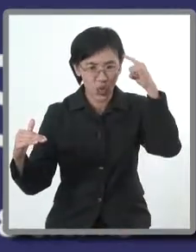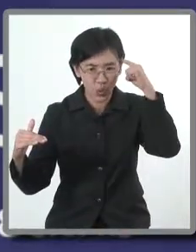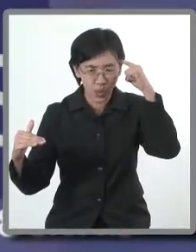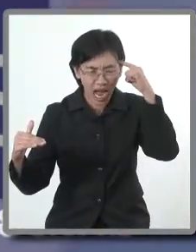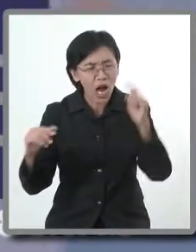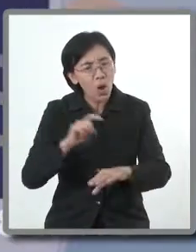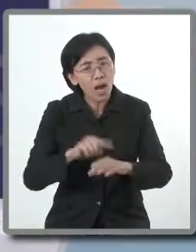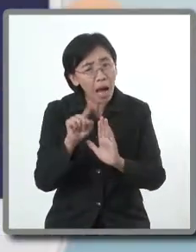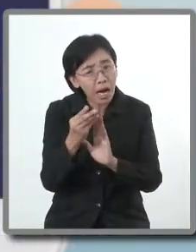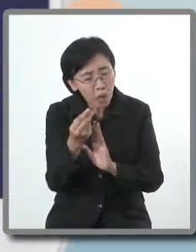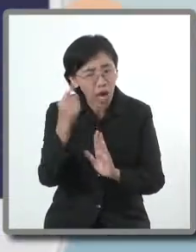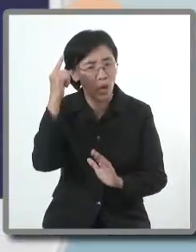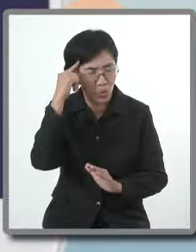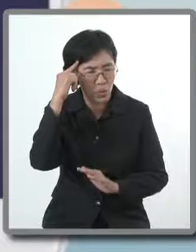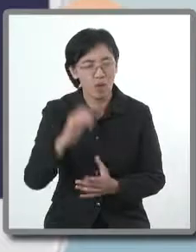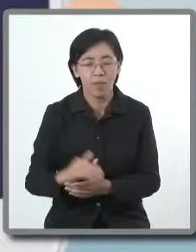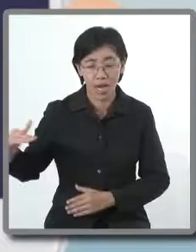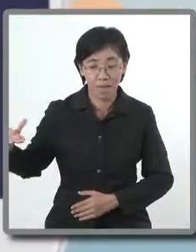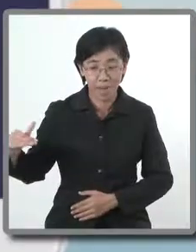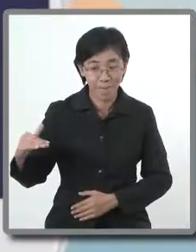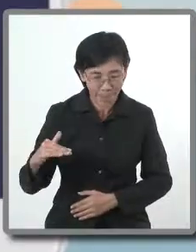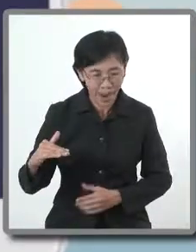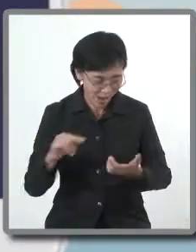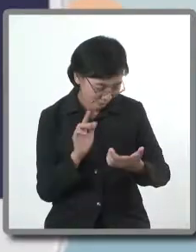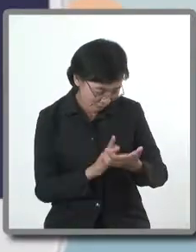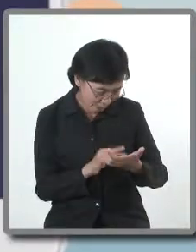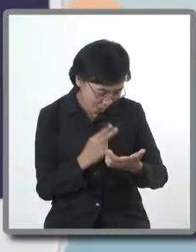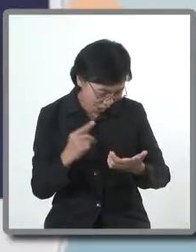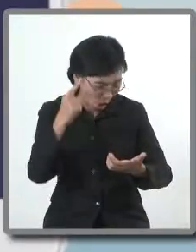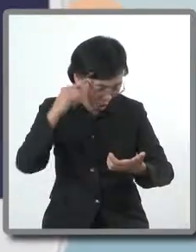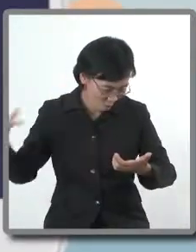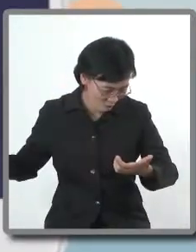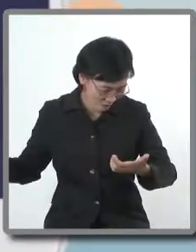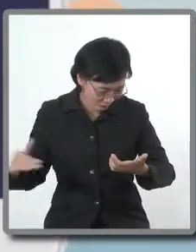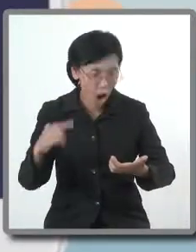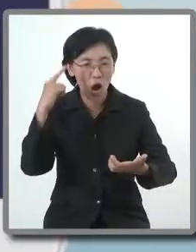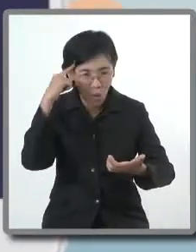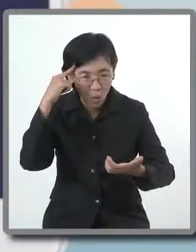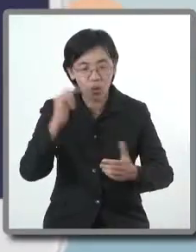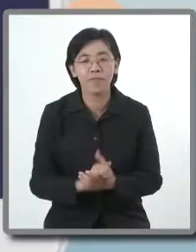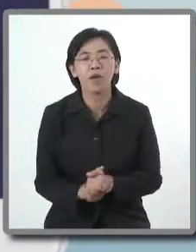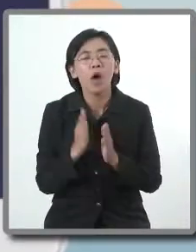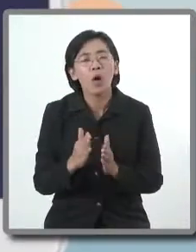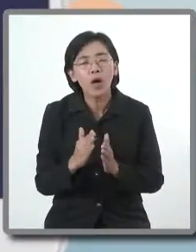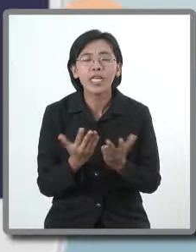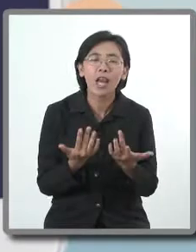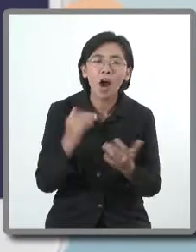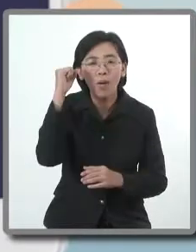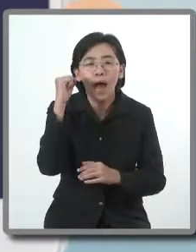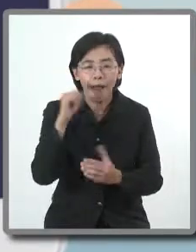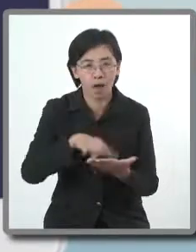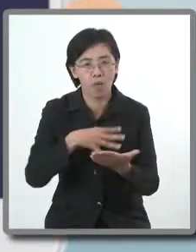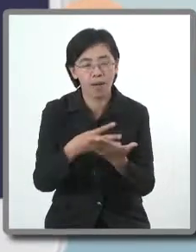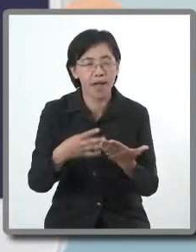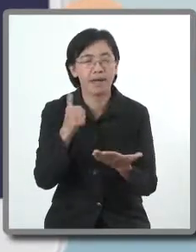จะเข้ามาถึงนะครับเพราะฉะนั้นพอมีความสะดวกสบายอย่างนี้คนที่ใช้บริการรถจำทางก็สามารถวางแผนในการเดินท